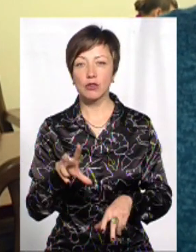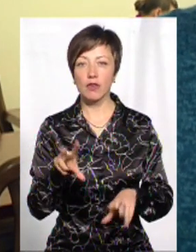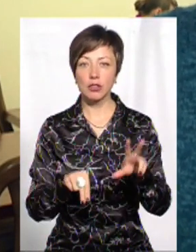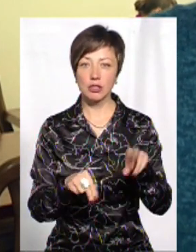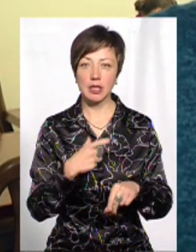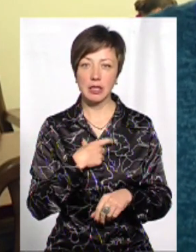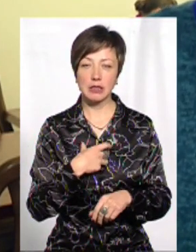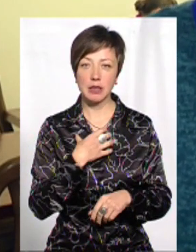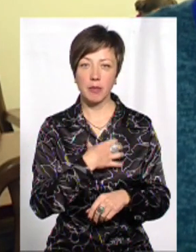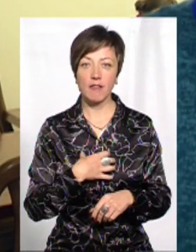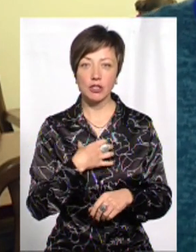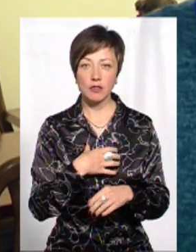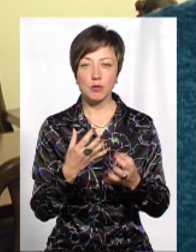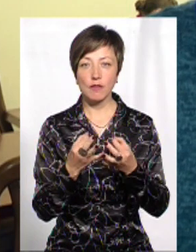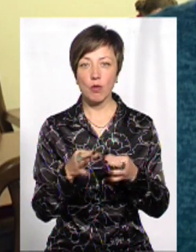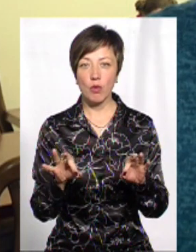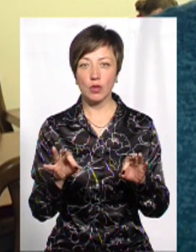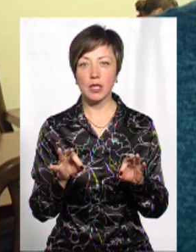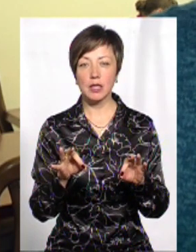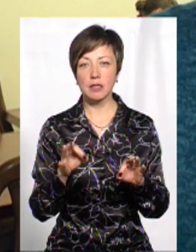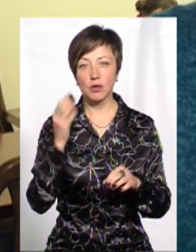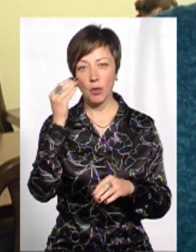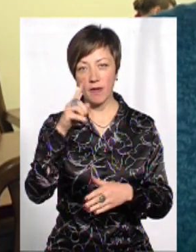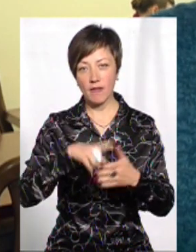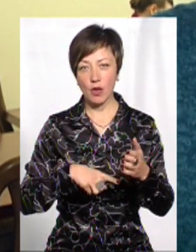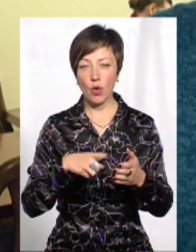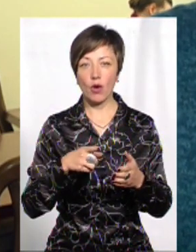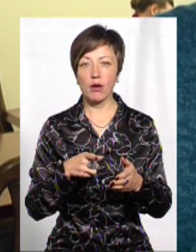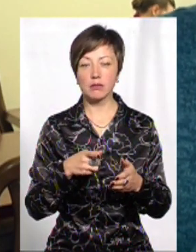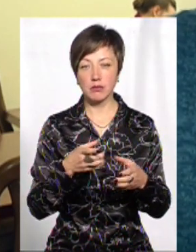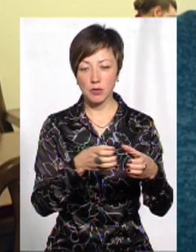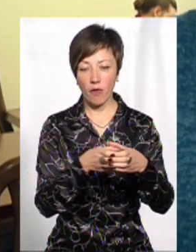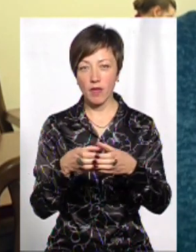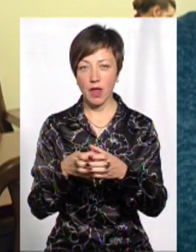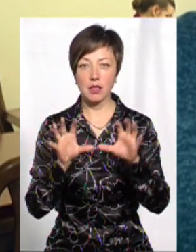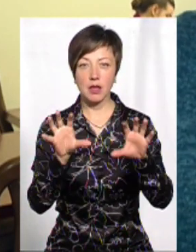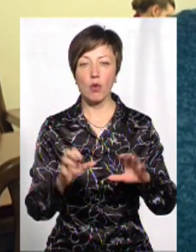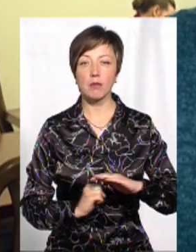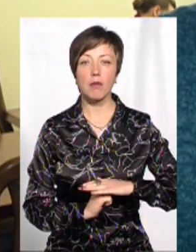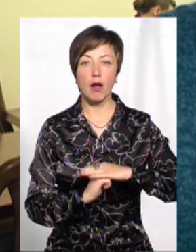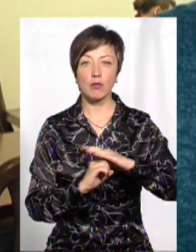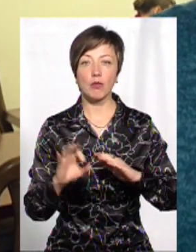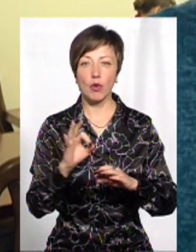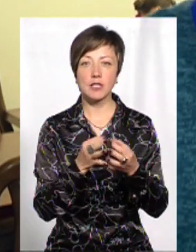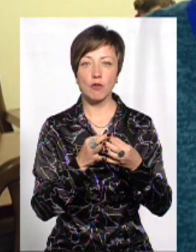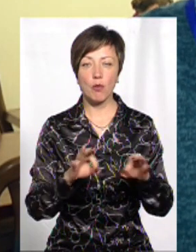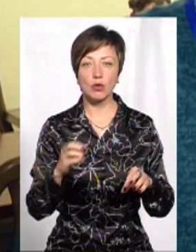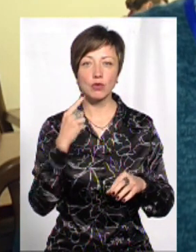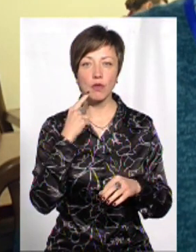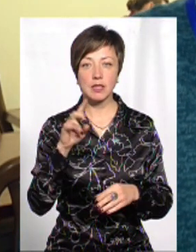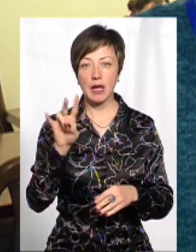себе важливим, тобто свобода світогляду, свобода віросповідання. Ну і закон, базовий закон про свободу совісті і